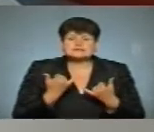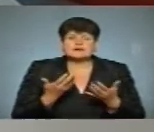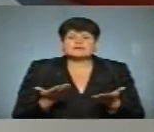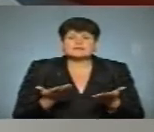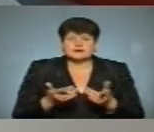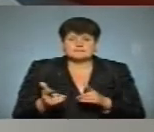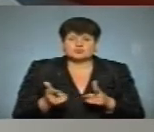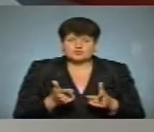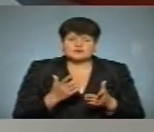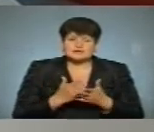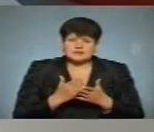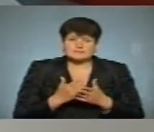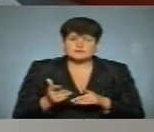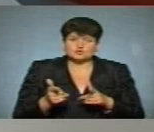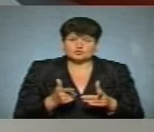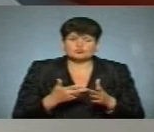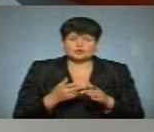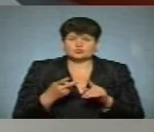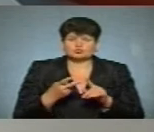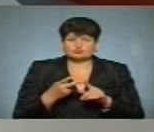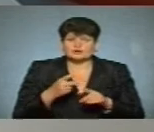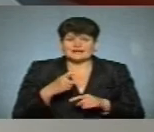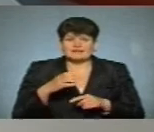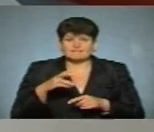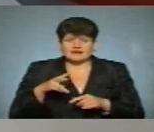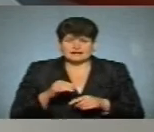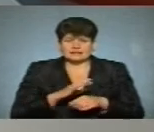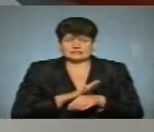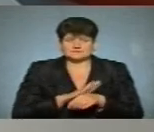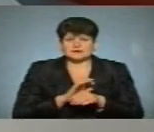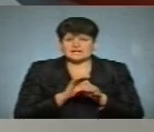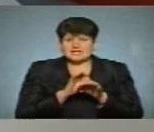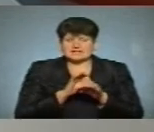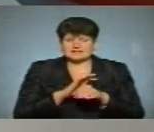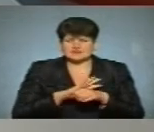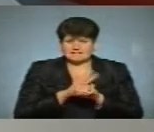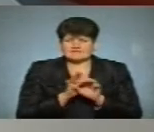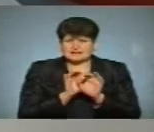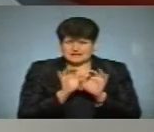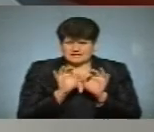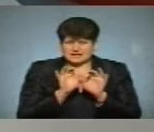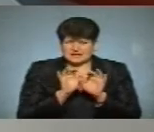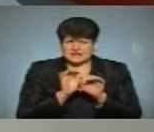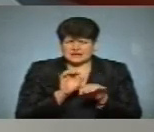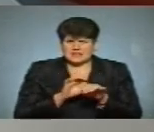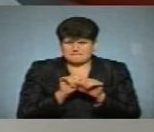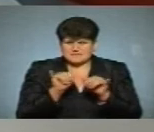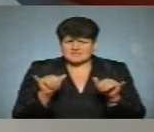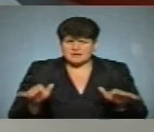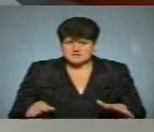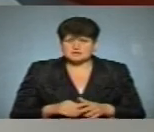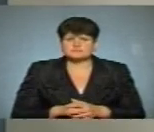підготовка, чи відбувається, зокрема, підготовка до другої хвилі епідемії і стан забезпеченості наразі? Ну,